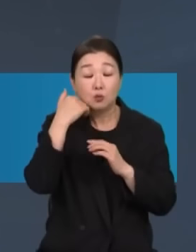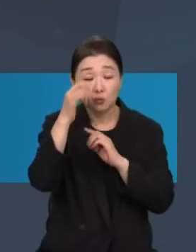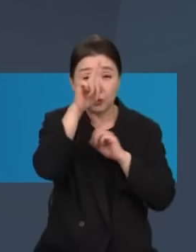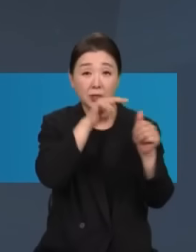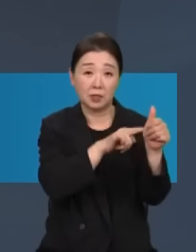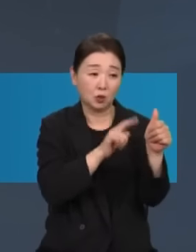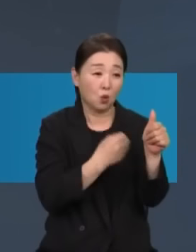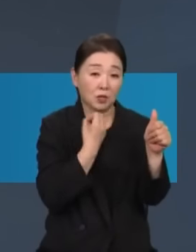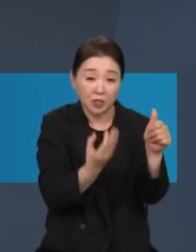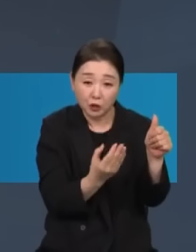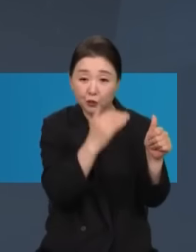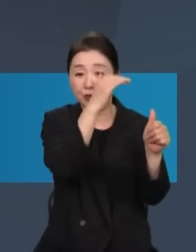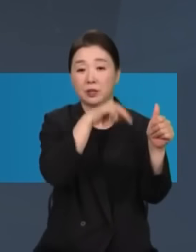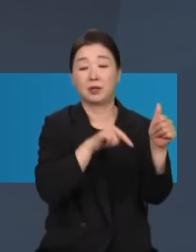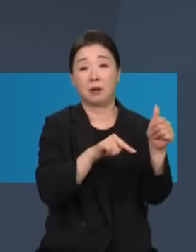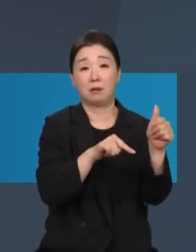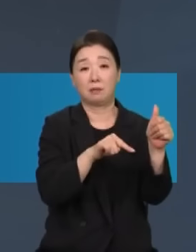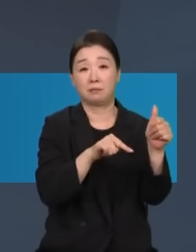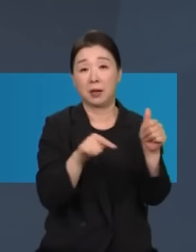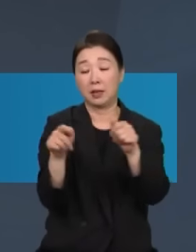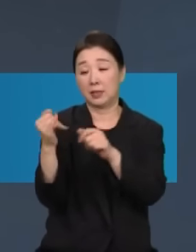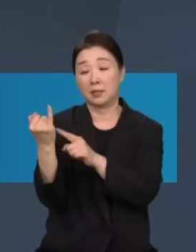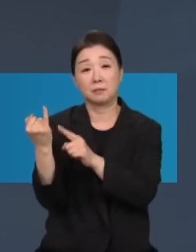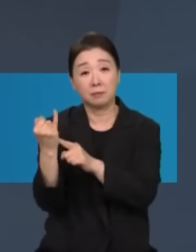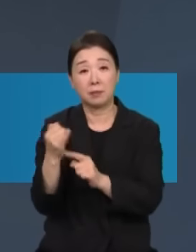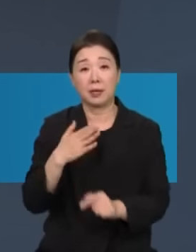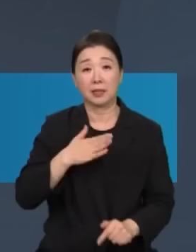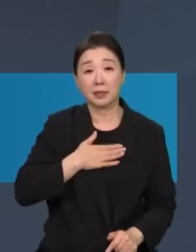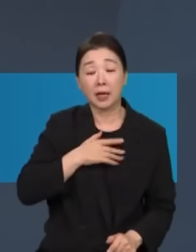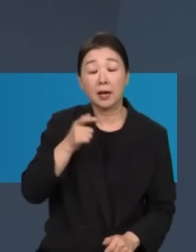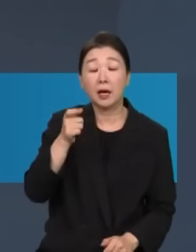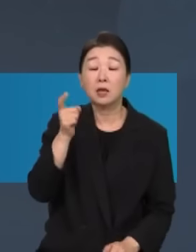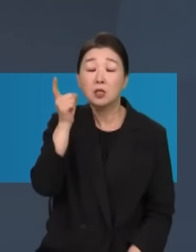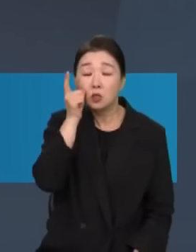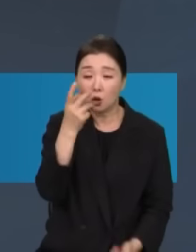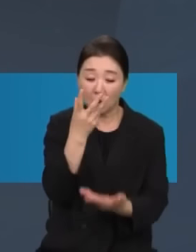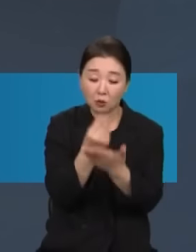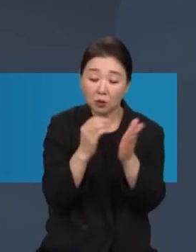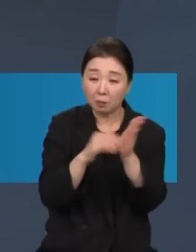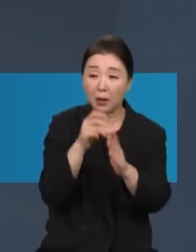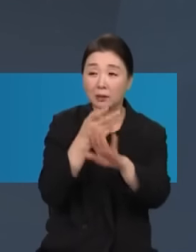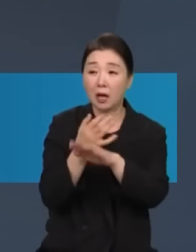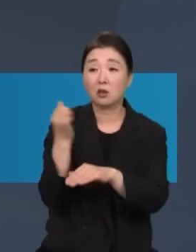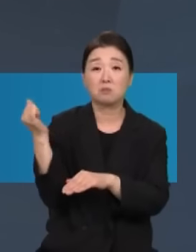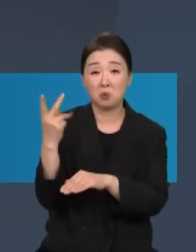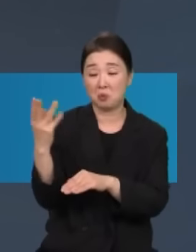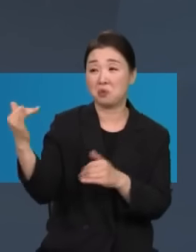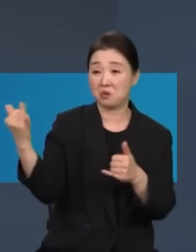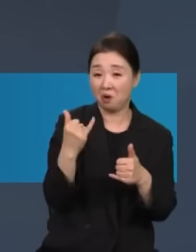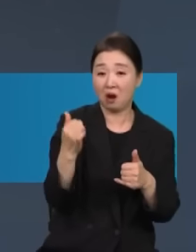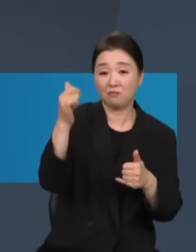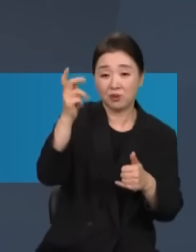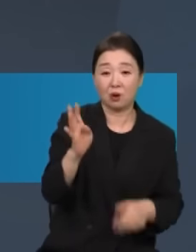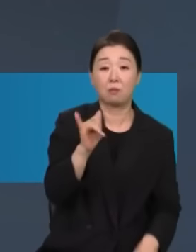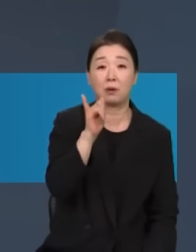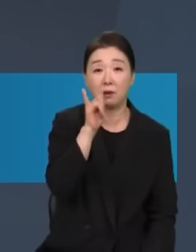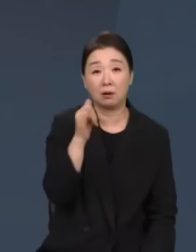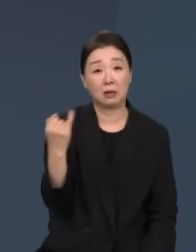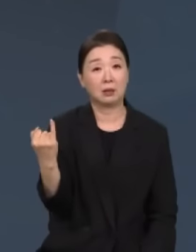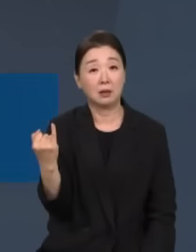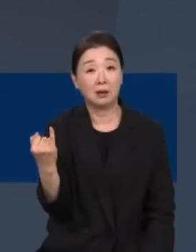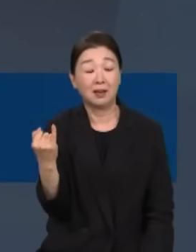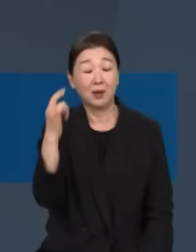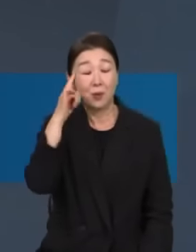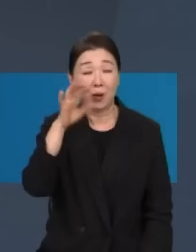씨의 진술인이 씨는 김건희 여사가 내가 저장한 번호 말고 다른 번호로도 여러번 김여사가